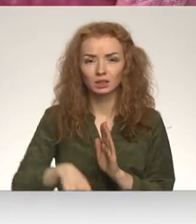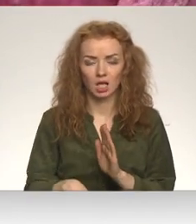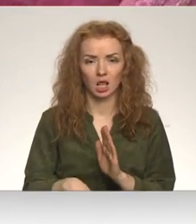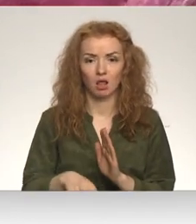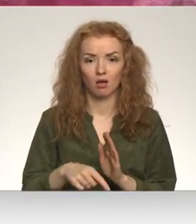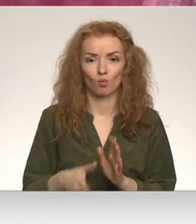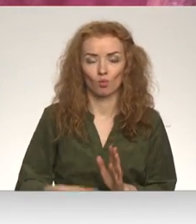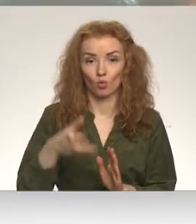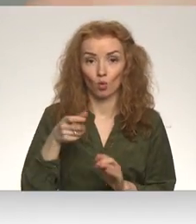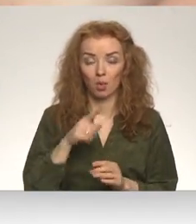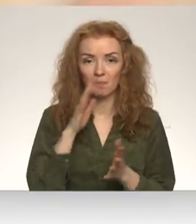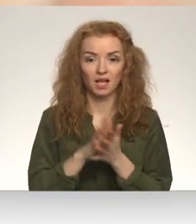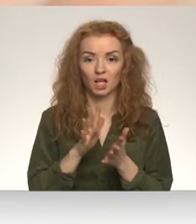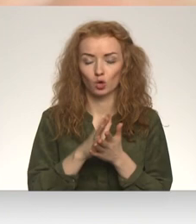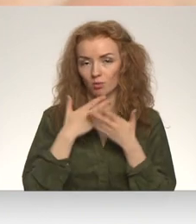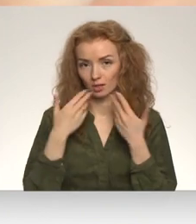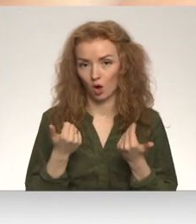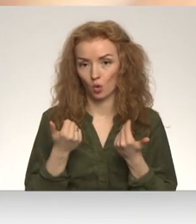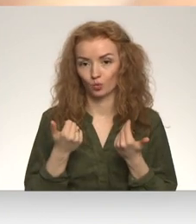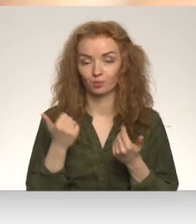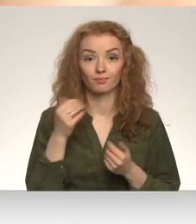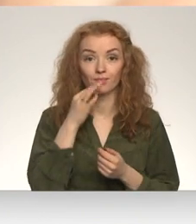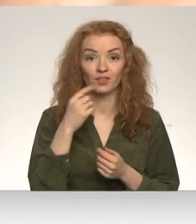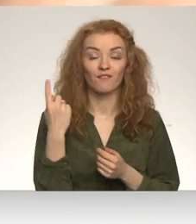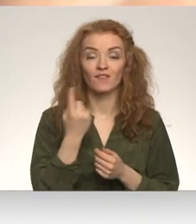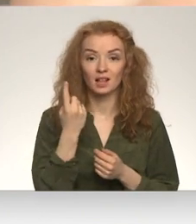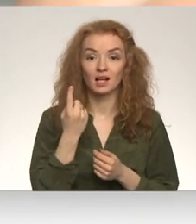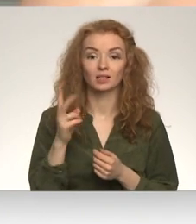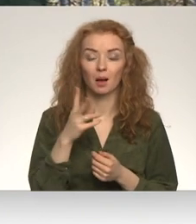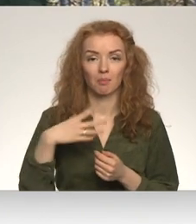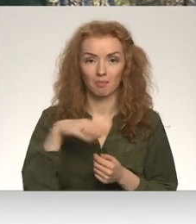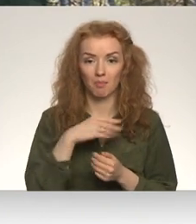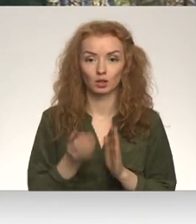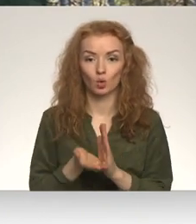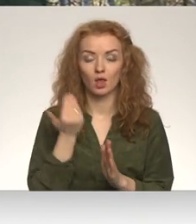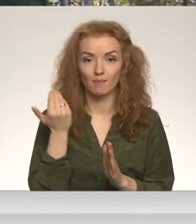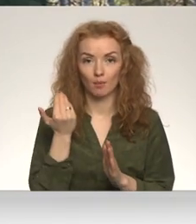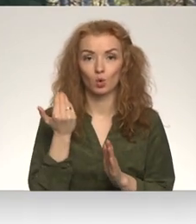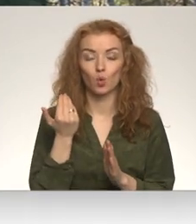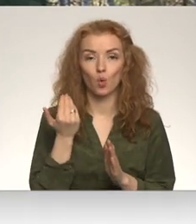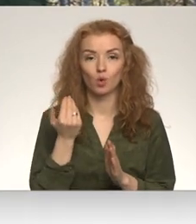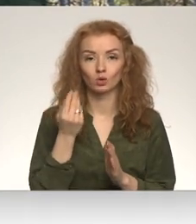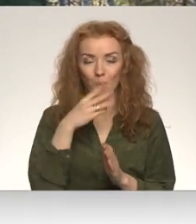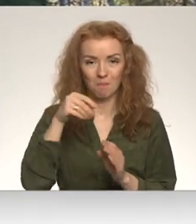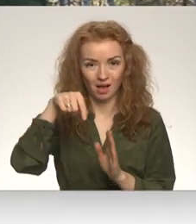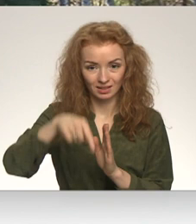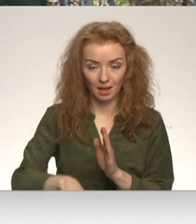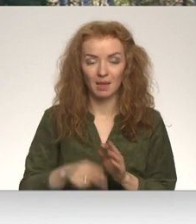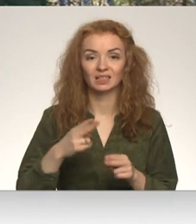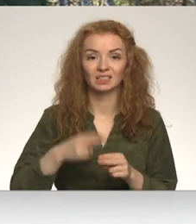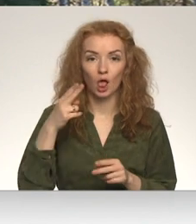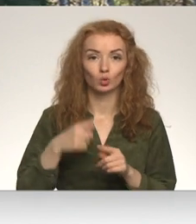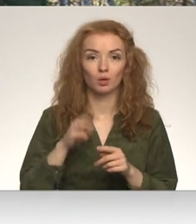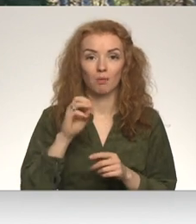slāņiem, kur piesārņojums neiekļūst. Jā, patiesībā vienīgais, ko mēs noņemam nost no tā, ko mēs iegūstam no pazemes, ir dzelzs un